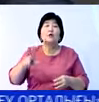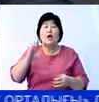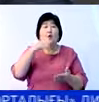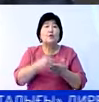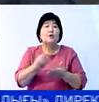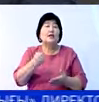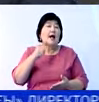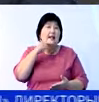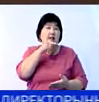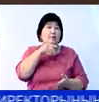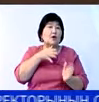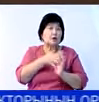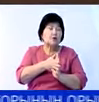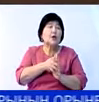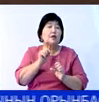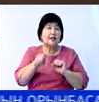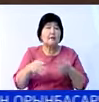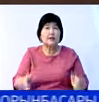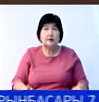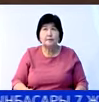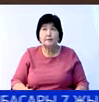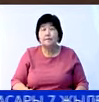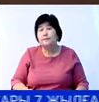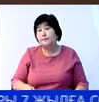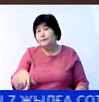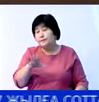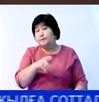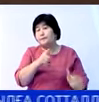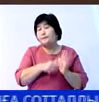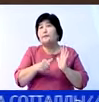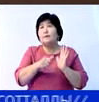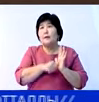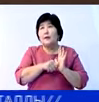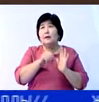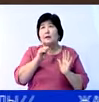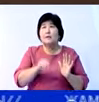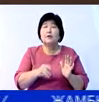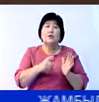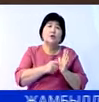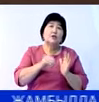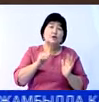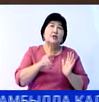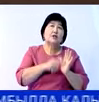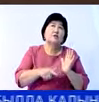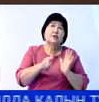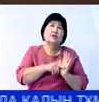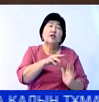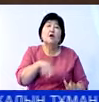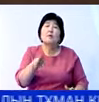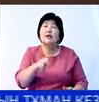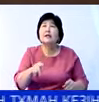қаржысын тиімді жұмсауды тапсырды. Бюджетіміз қазір 76 миллиард 700 миллион теңге, 77 миллиардқа жетіп жатыр